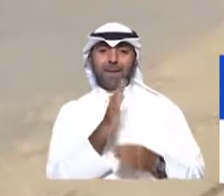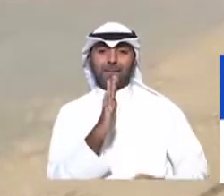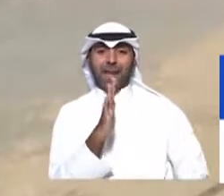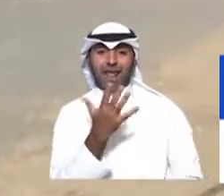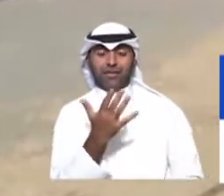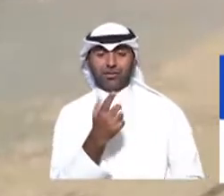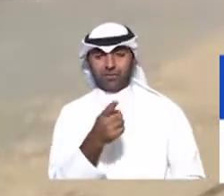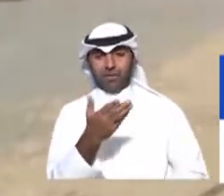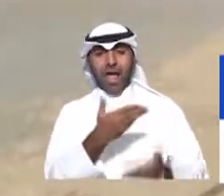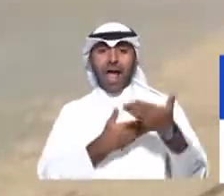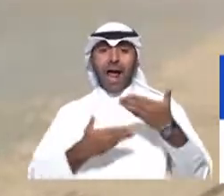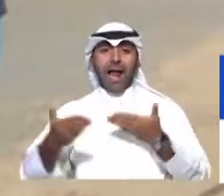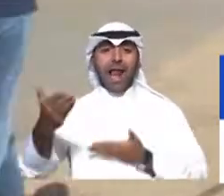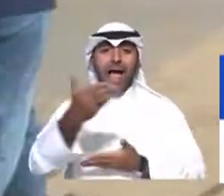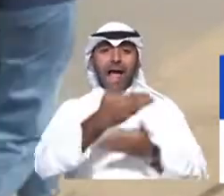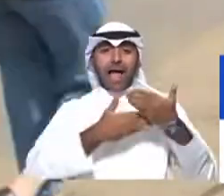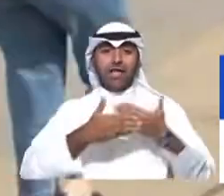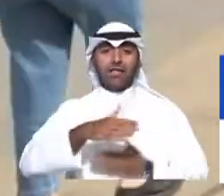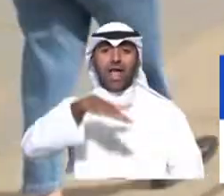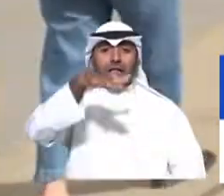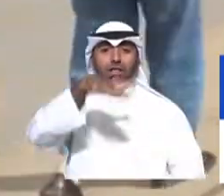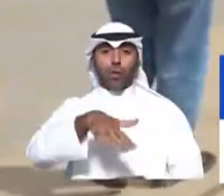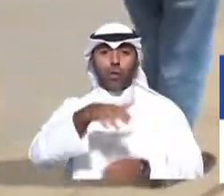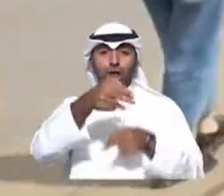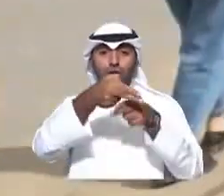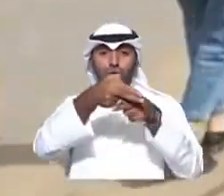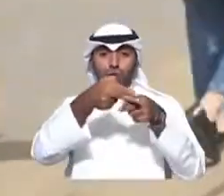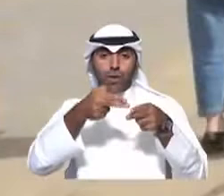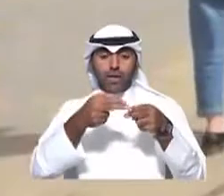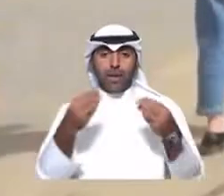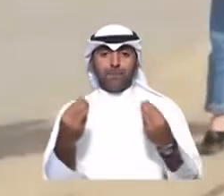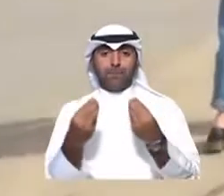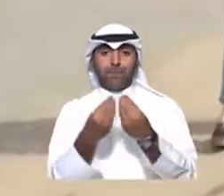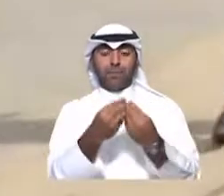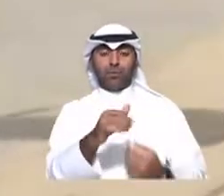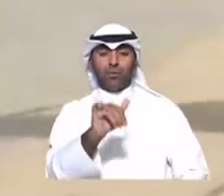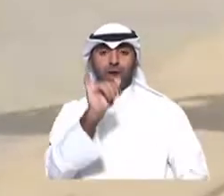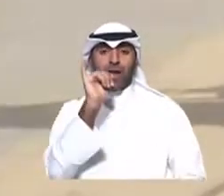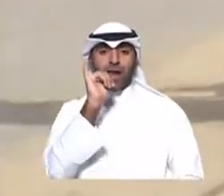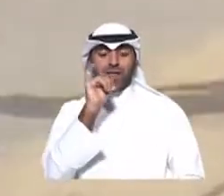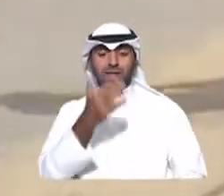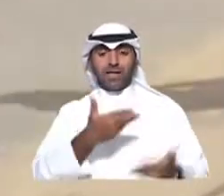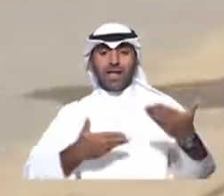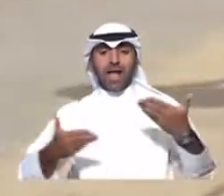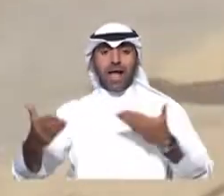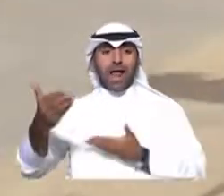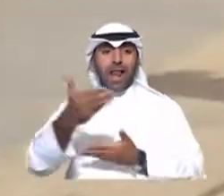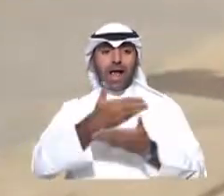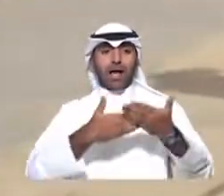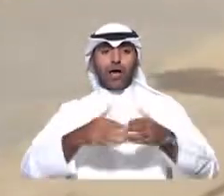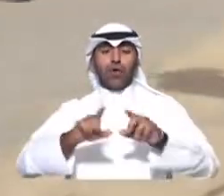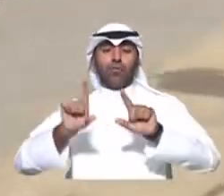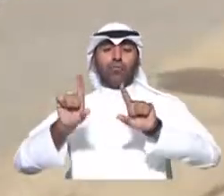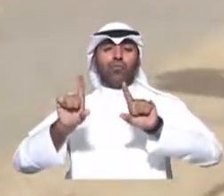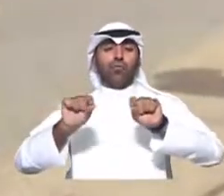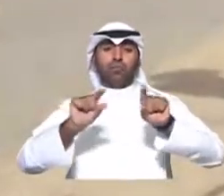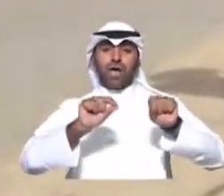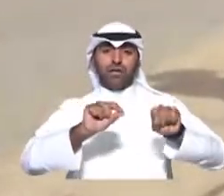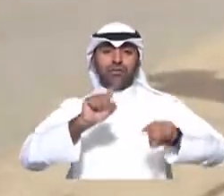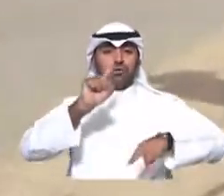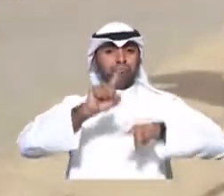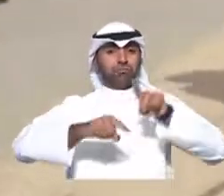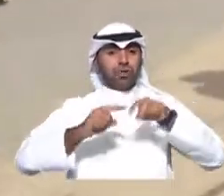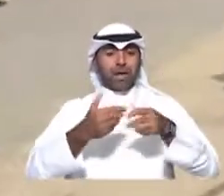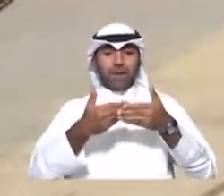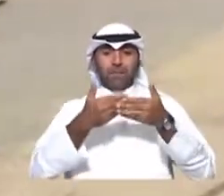وبين الشعبين الصديقين. هي ليست مجرد مشاركة تعازي، هي تذهب إلى أعمق